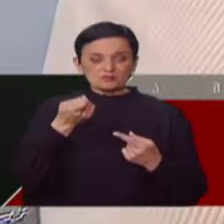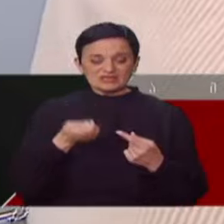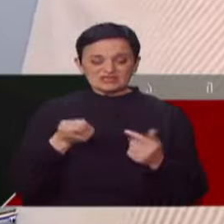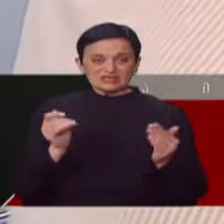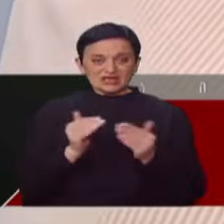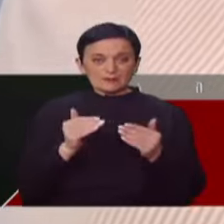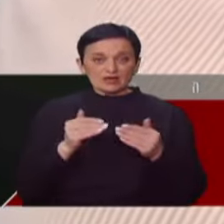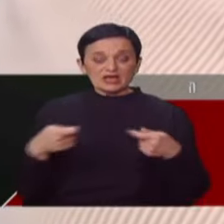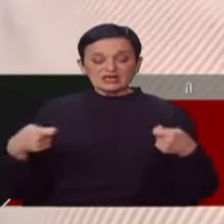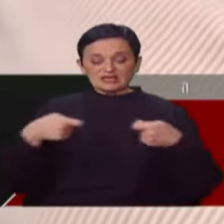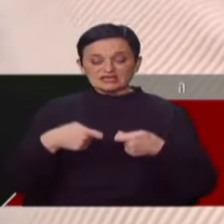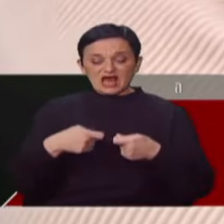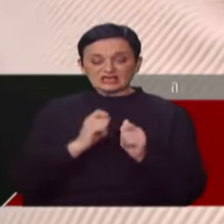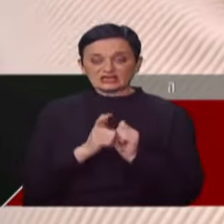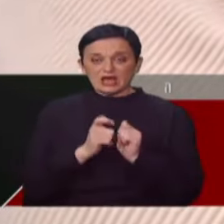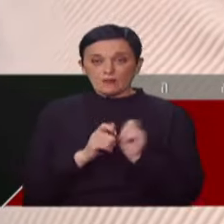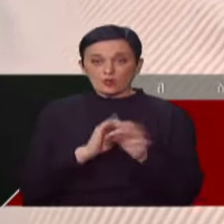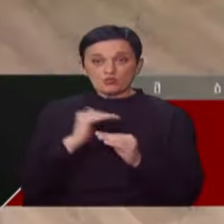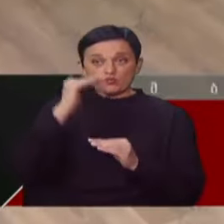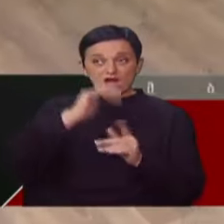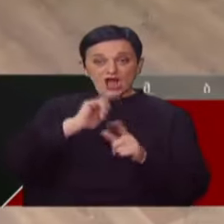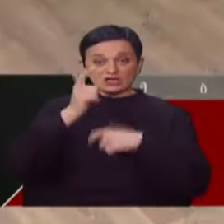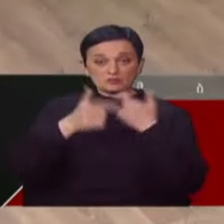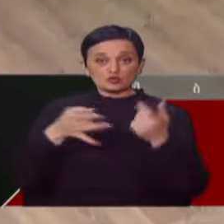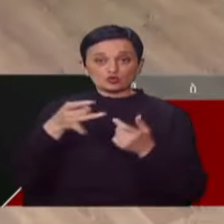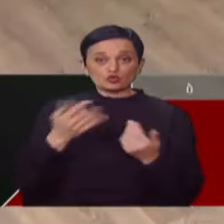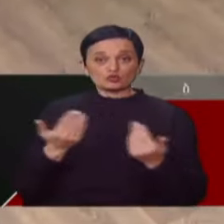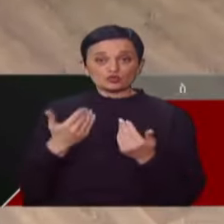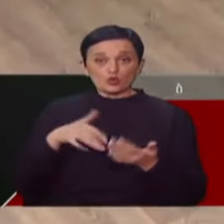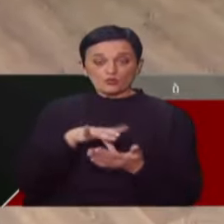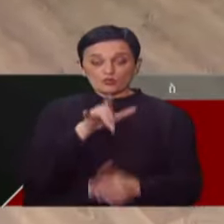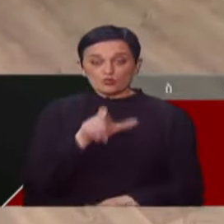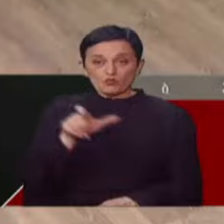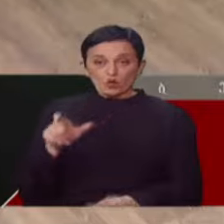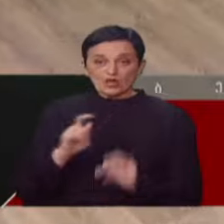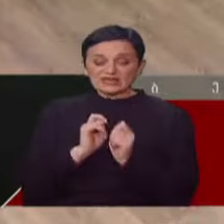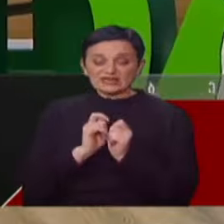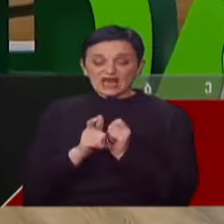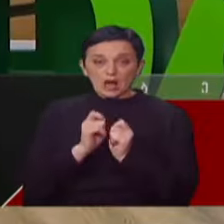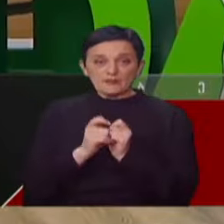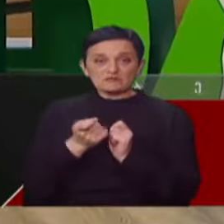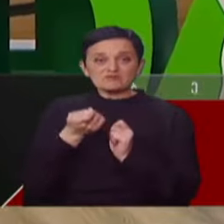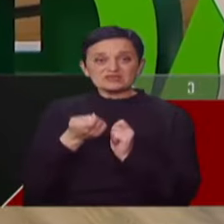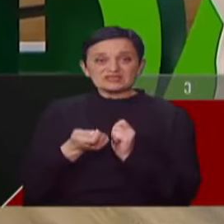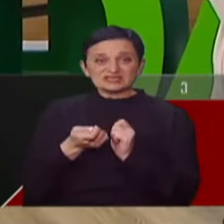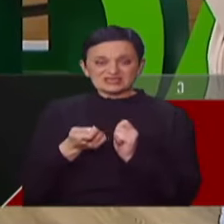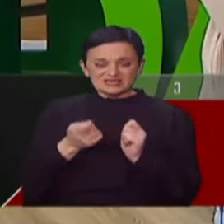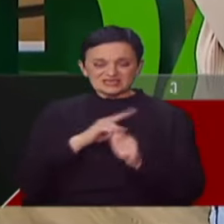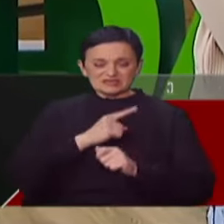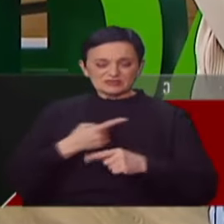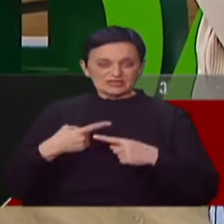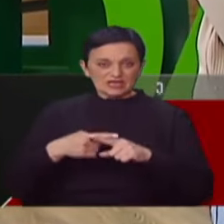მასშტაბის თანადაფინანსების პროგრამას. მაღალმთიან რეგიონში მცხოვრები მოსახლეობისთვის დაფინანსდება მცირე სიმძლავრის